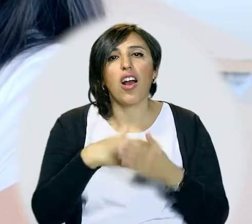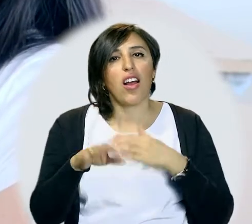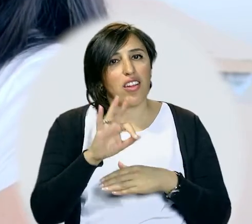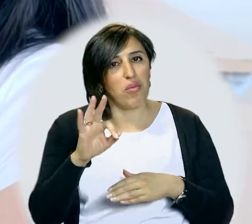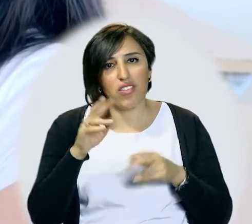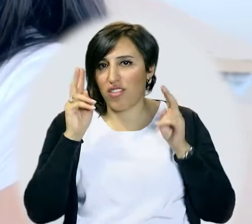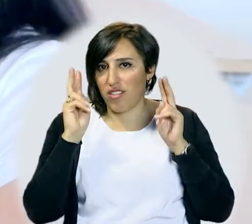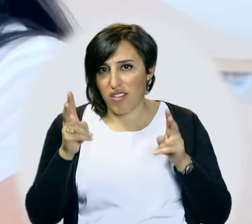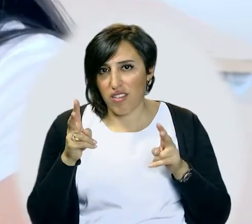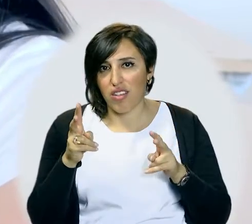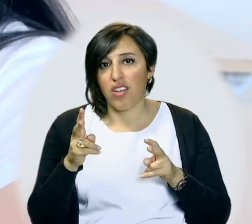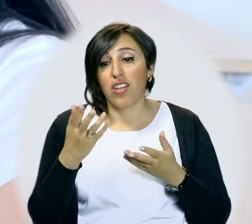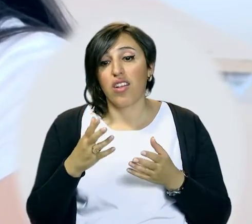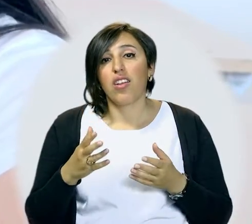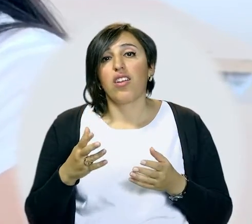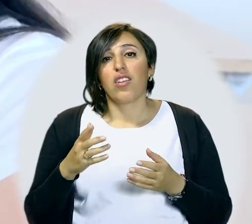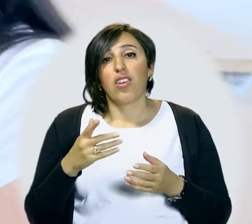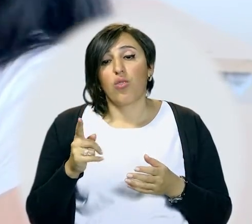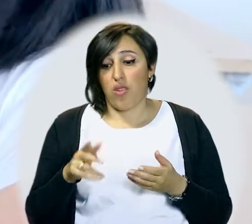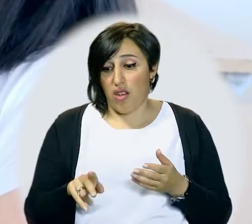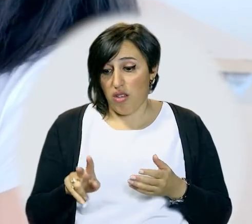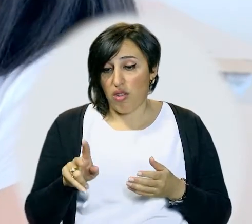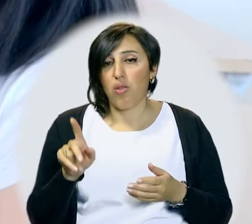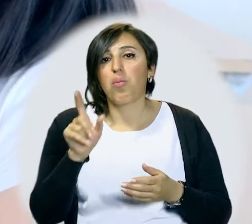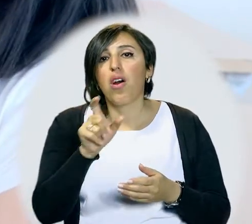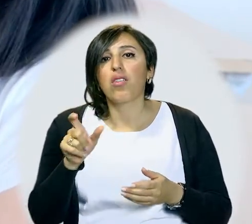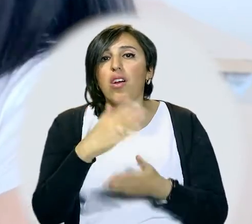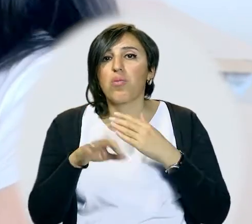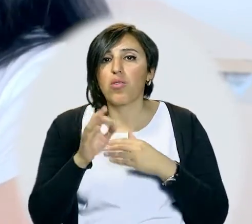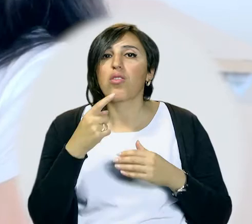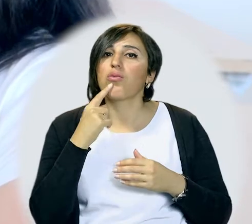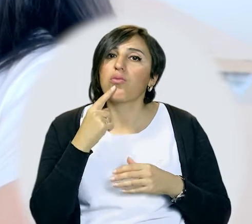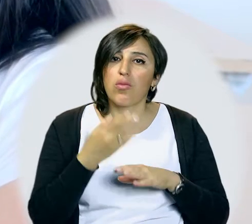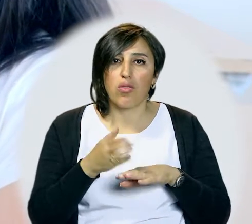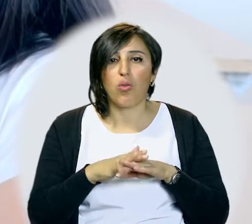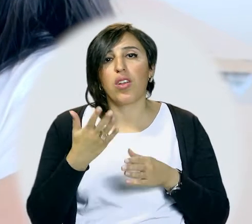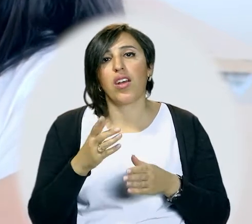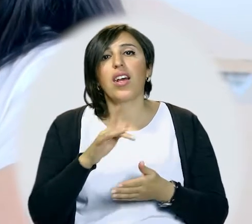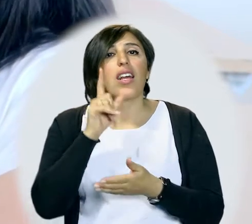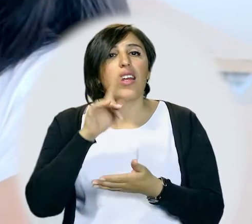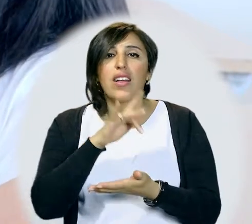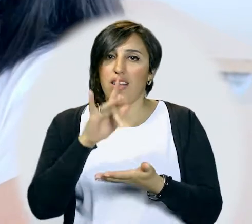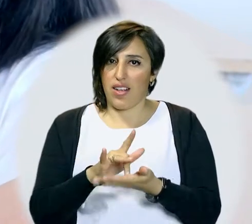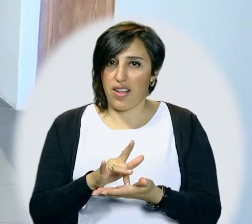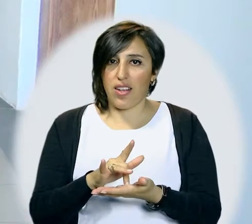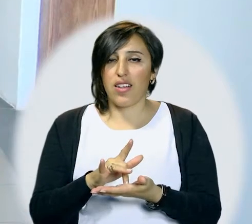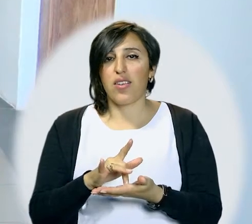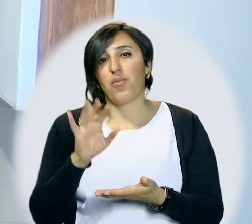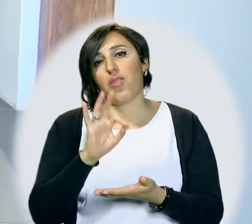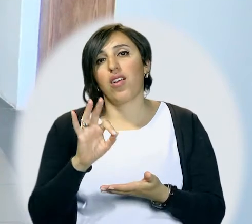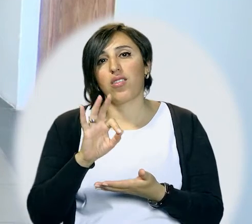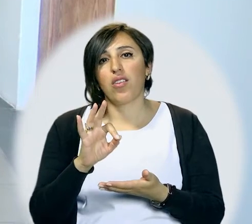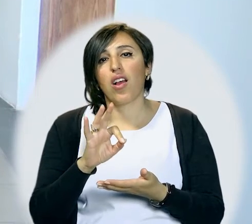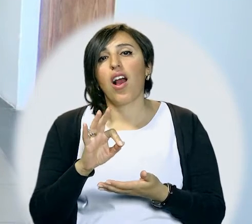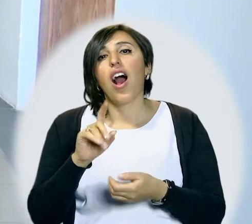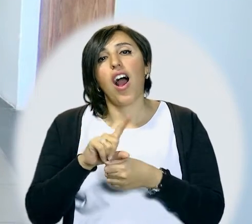մարդու համար արդեն շատ լուրջ խորցություն է։ Եթե մենք խոսում ենք, օրինակ, մայրաքաղաք Երևանի մասին,